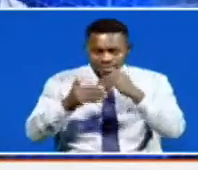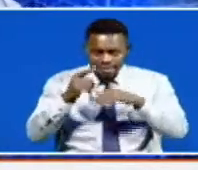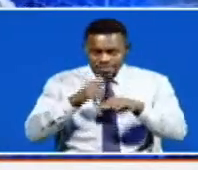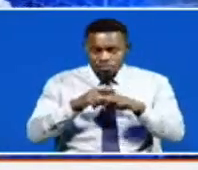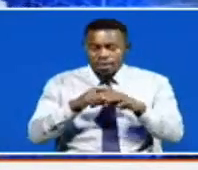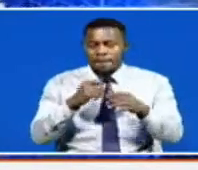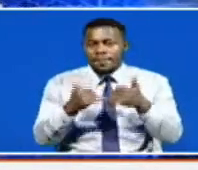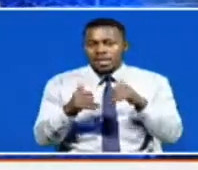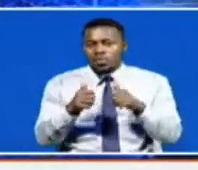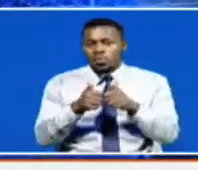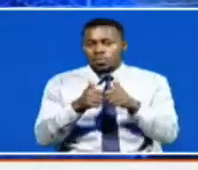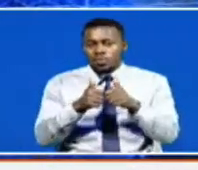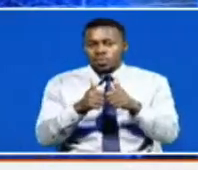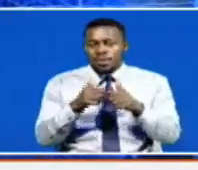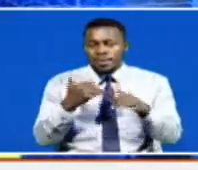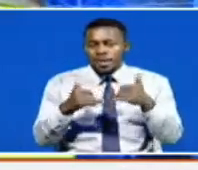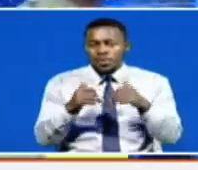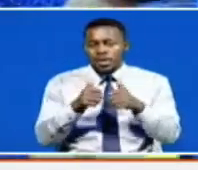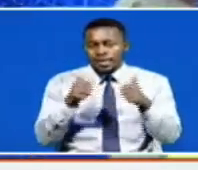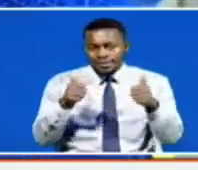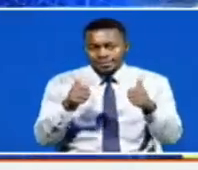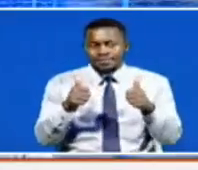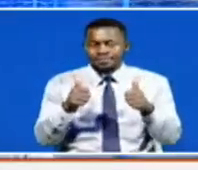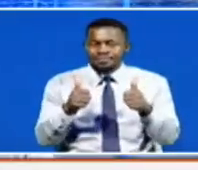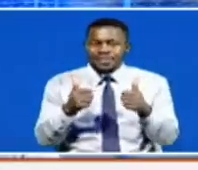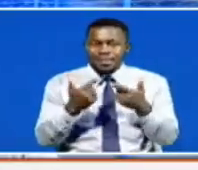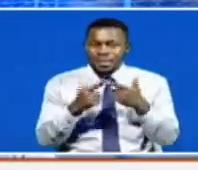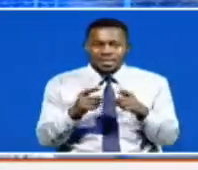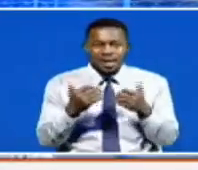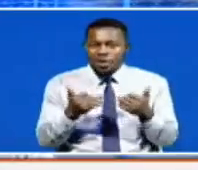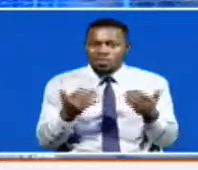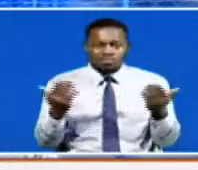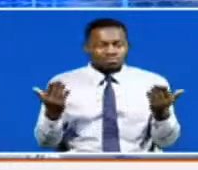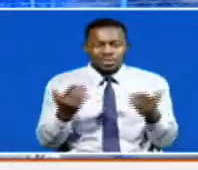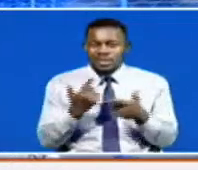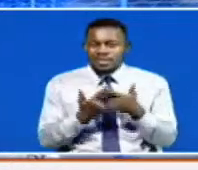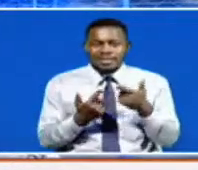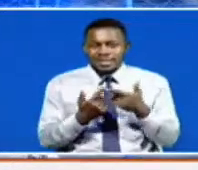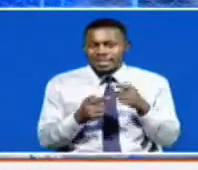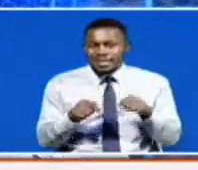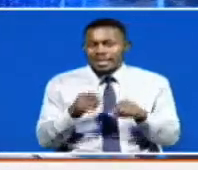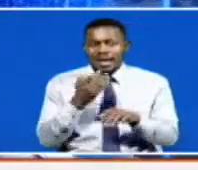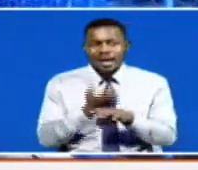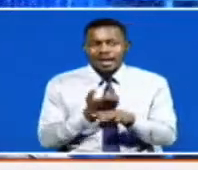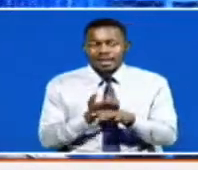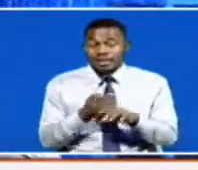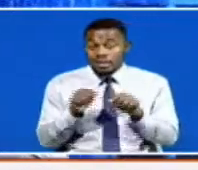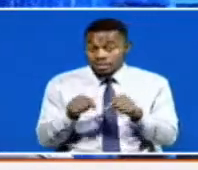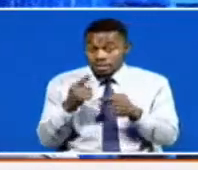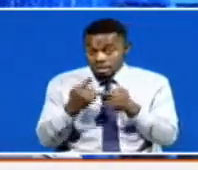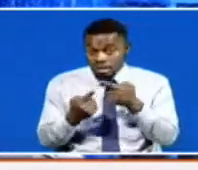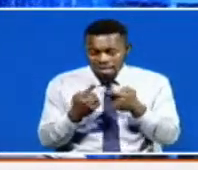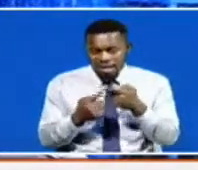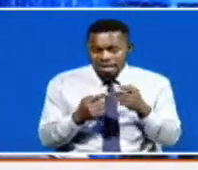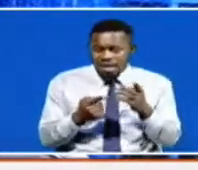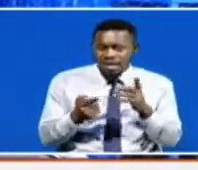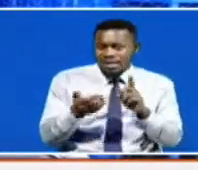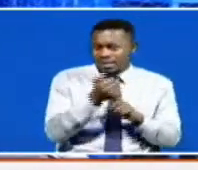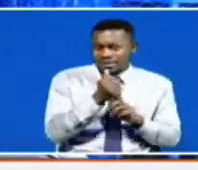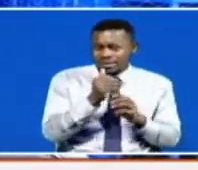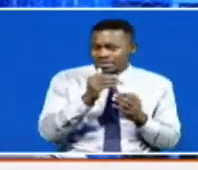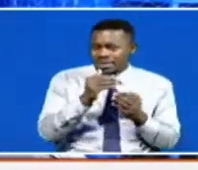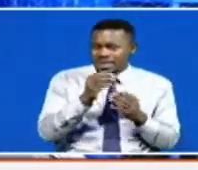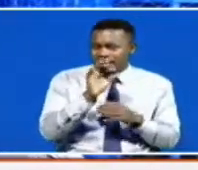game. Hii ishapotea, imeenda. Huu mwaka hatujaweza kuwa na nafasi ya kupata mabao